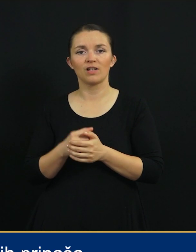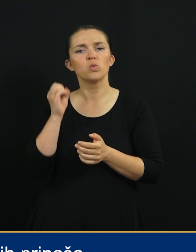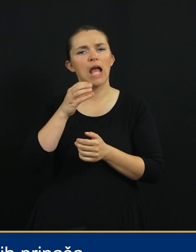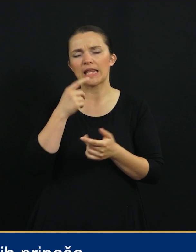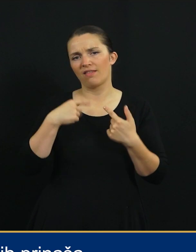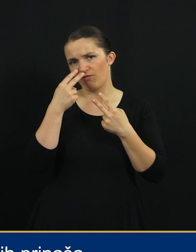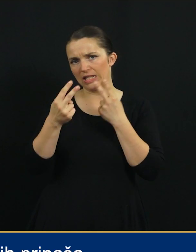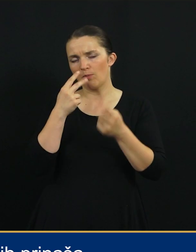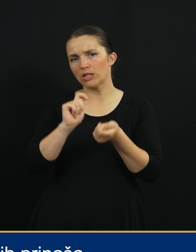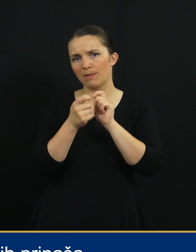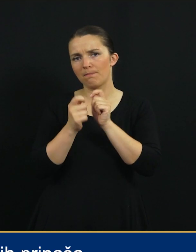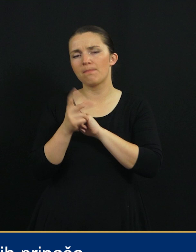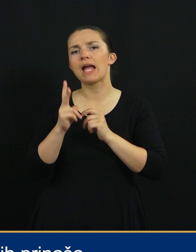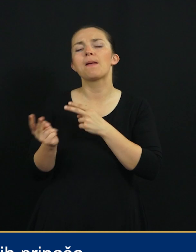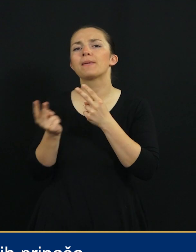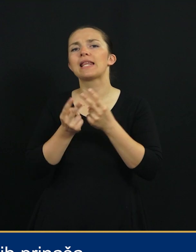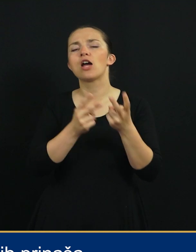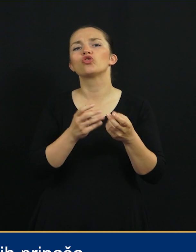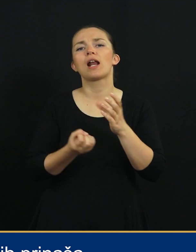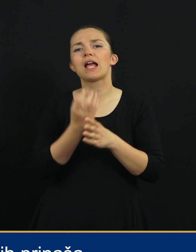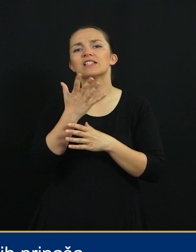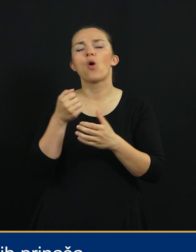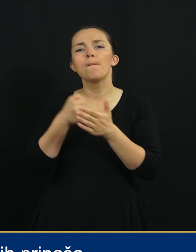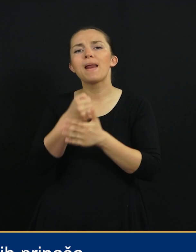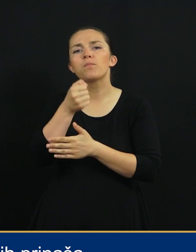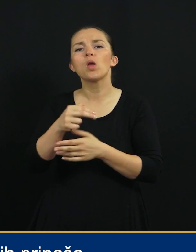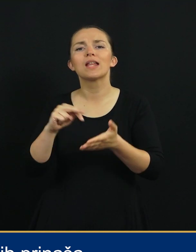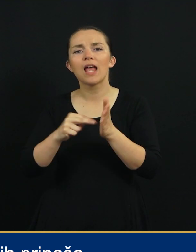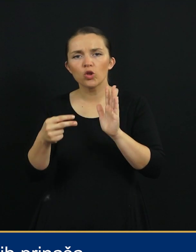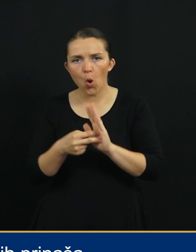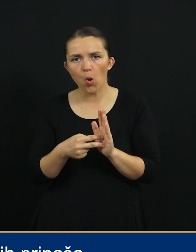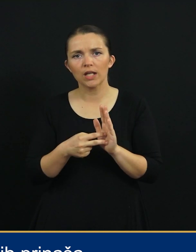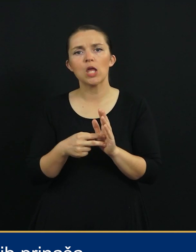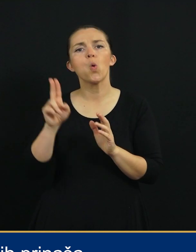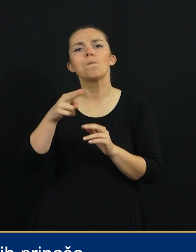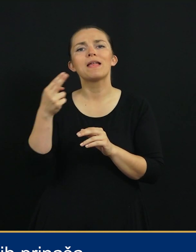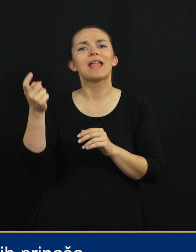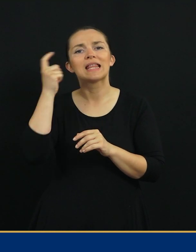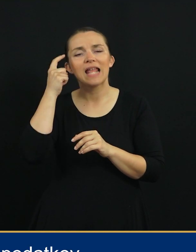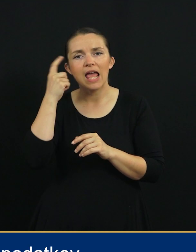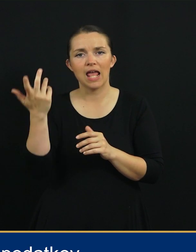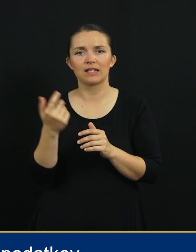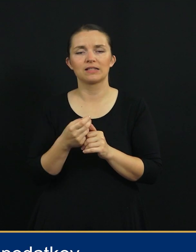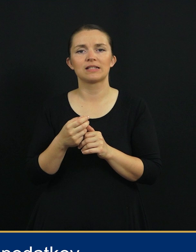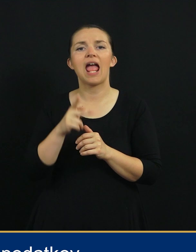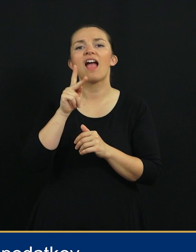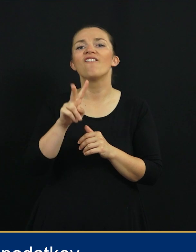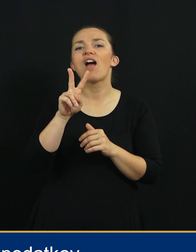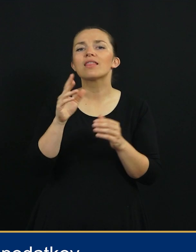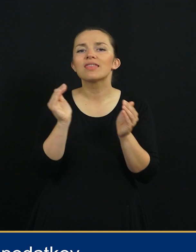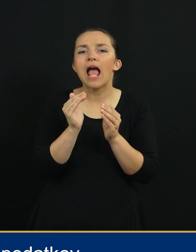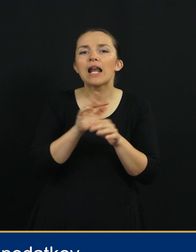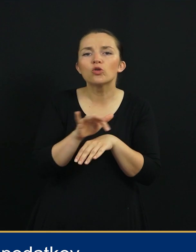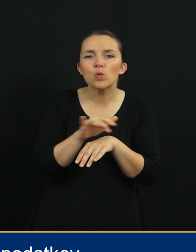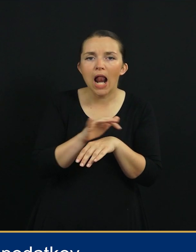Dnevno smo priča spremembam, ki jih prinaša razvoj prebojnih tehnologij, umetne inteligence, kvantnega